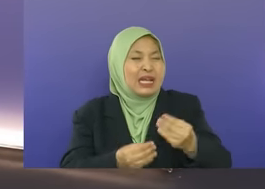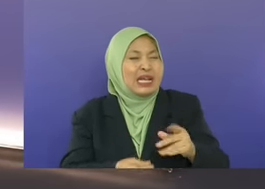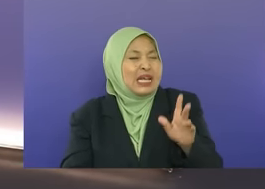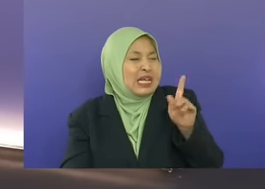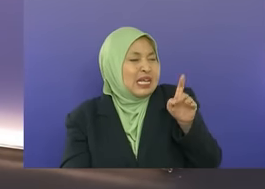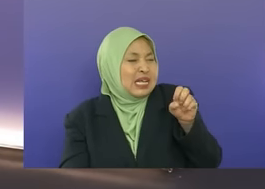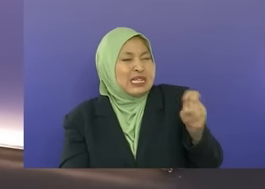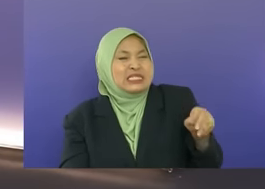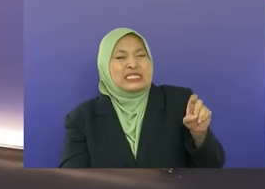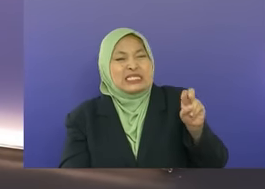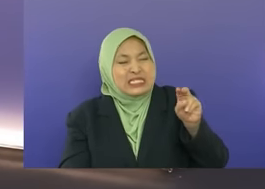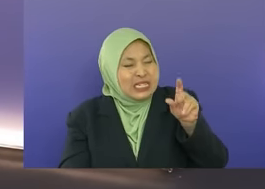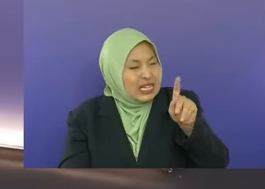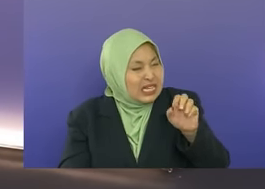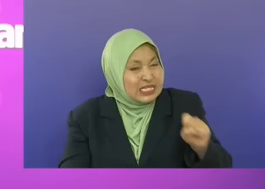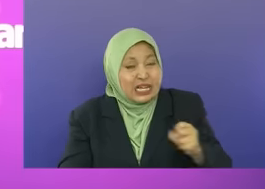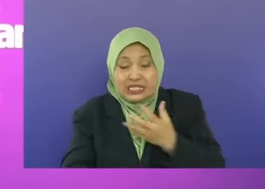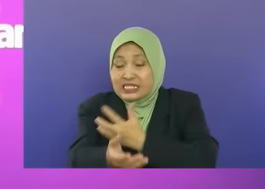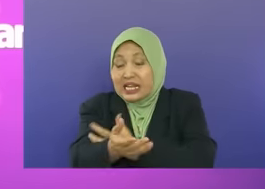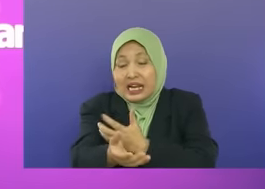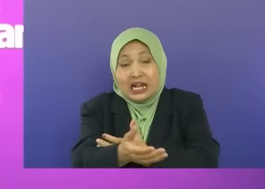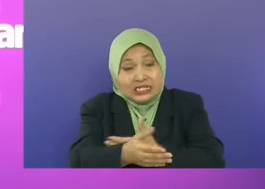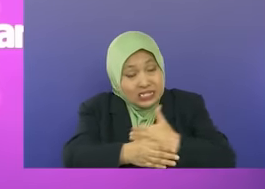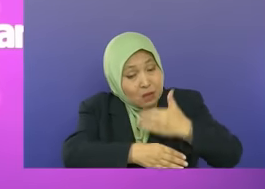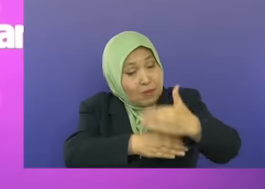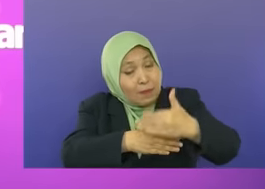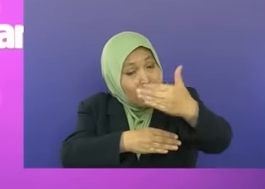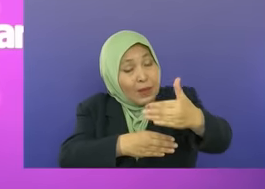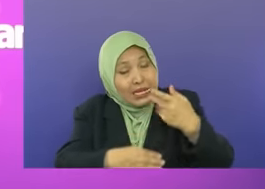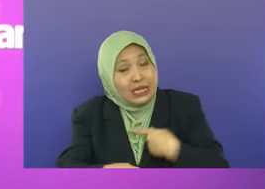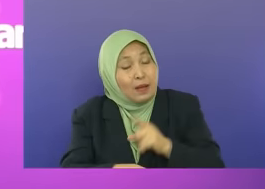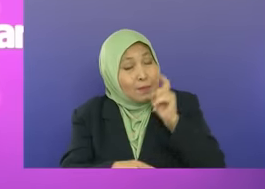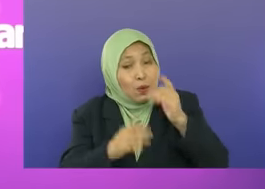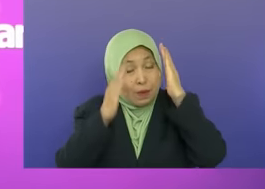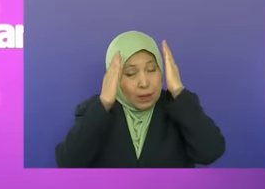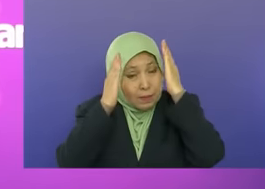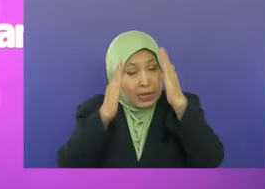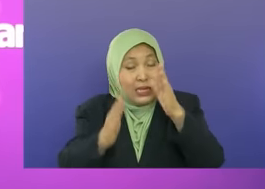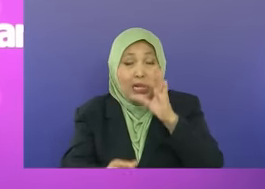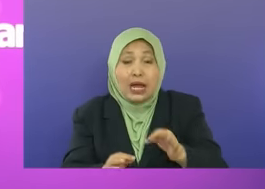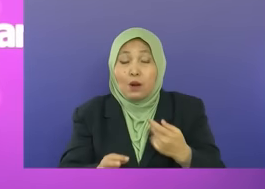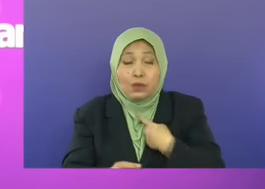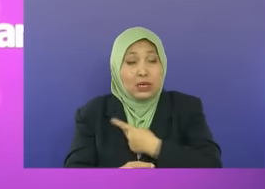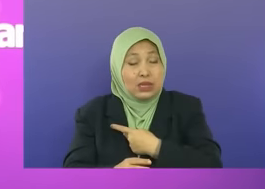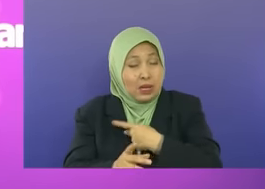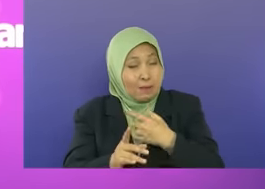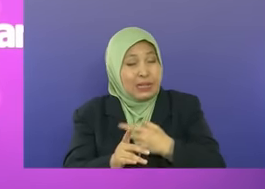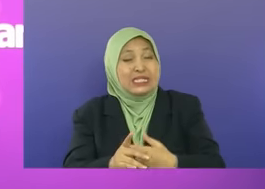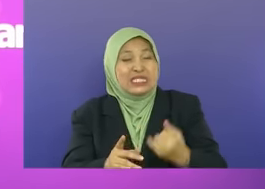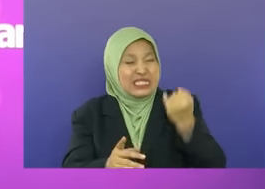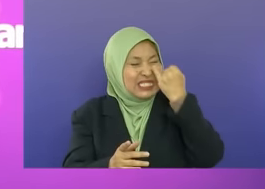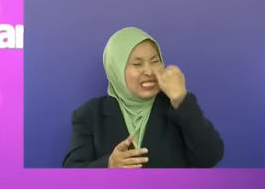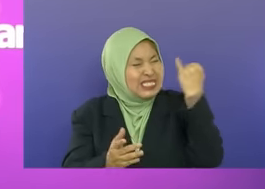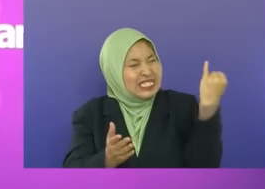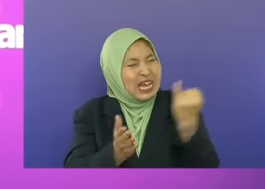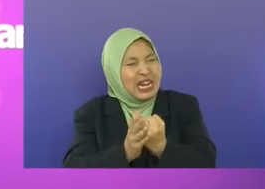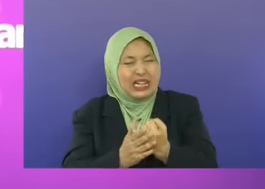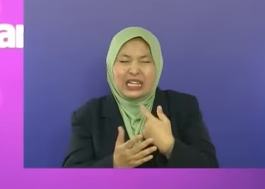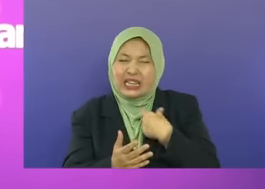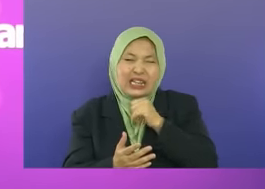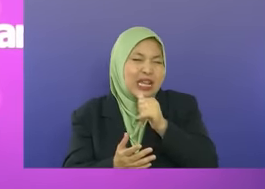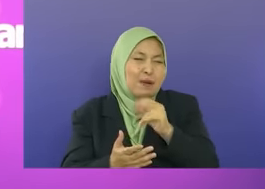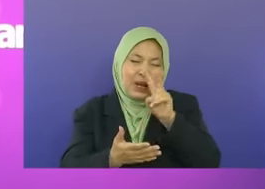kepada generasi seterusnya yang kita perlu ambil perhatian kalau kita menzalimi diri kita kita tak baca Quran